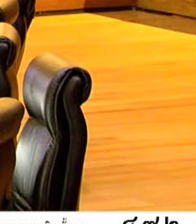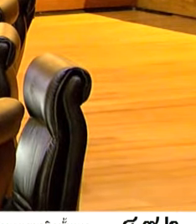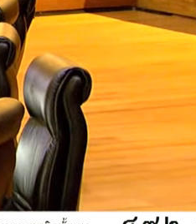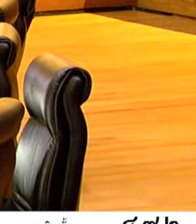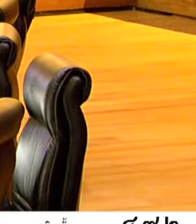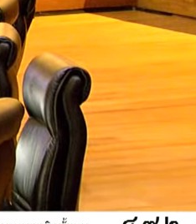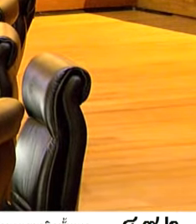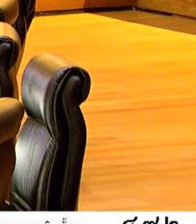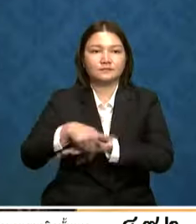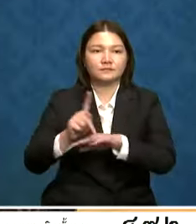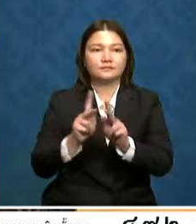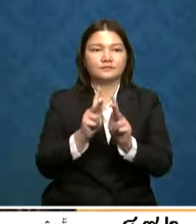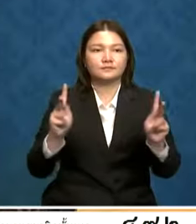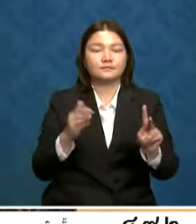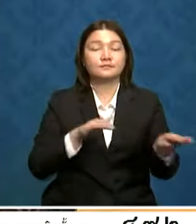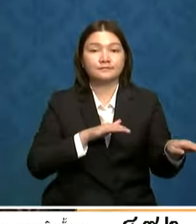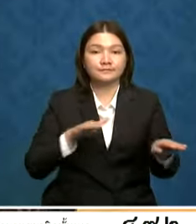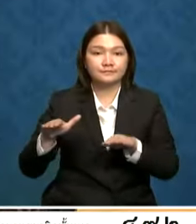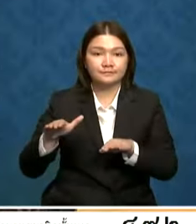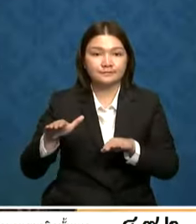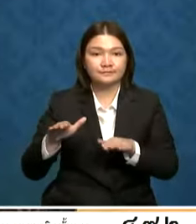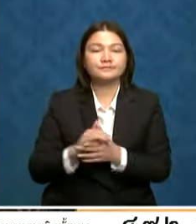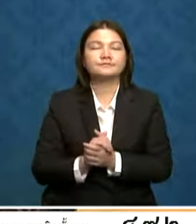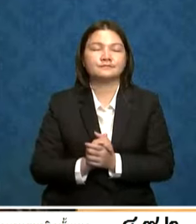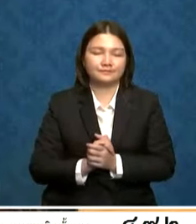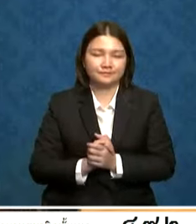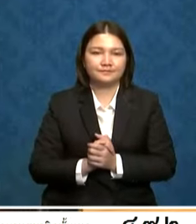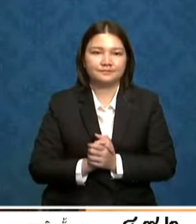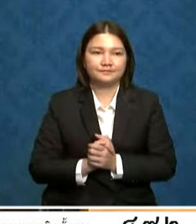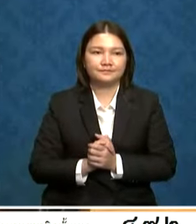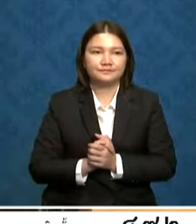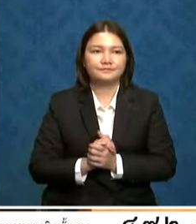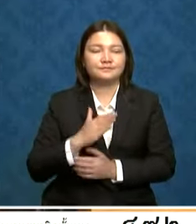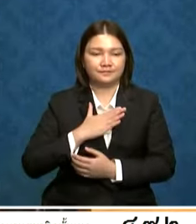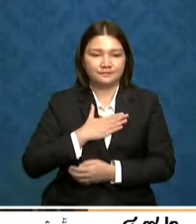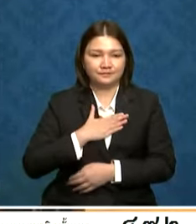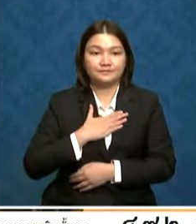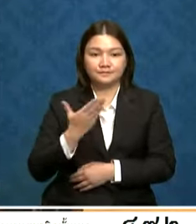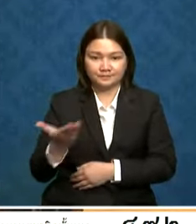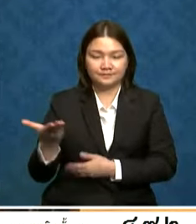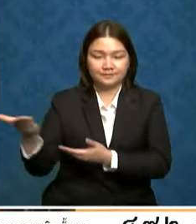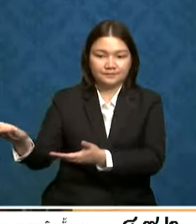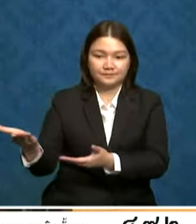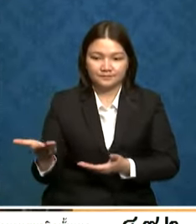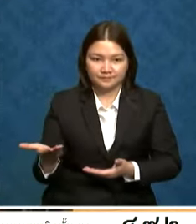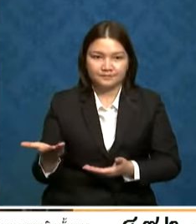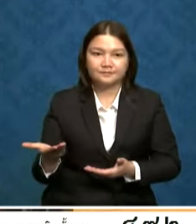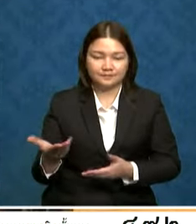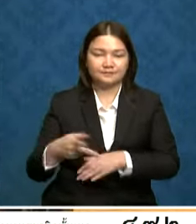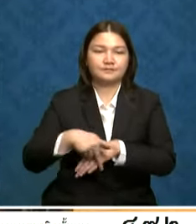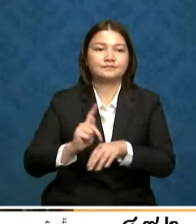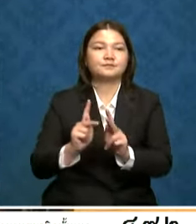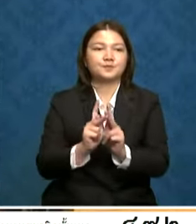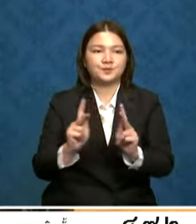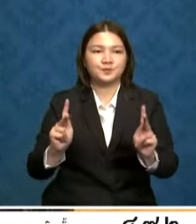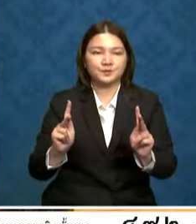ท่านประธานกรรมาธิการพร้อมมยครับครับครับงั้นผมขออนุญาตเรียนเชิญท่านประธานกรรมาธิการ